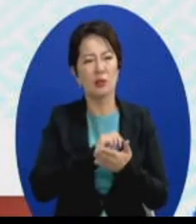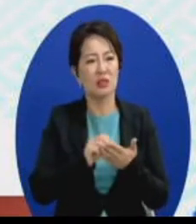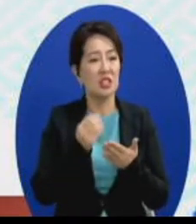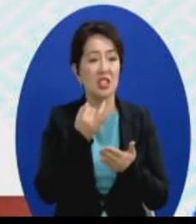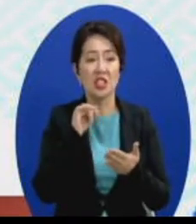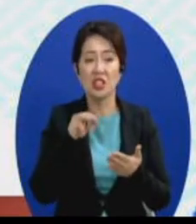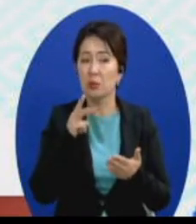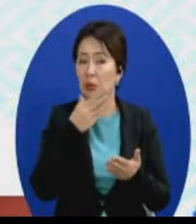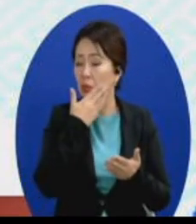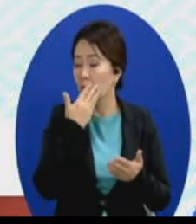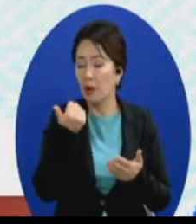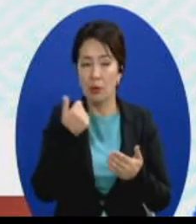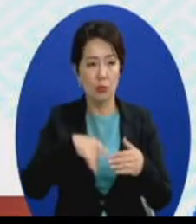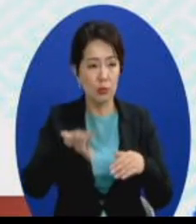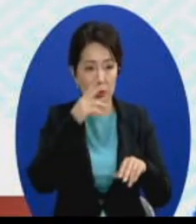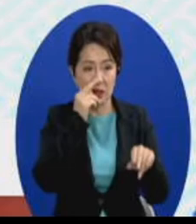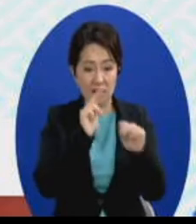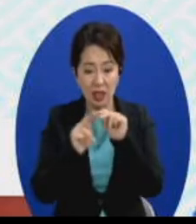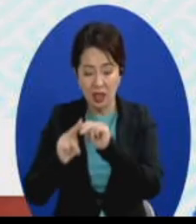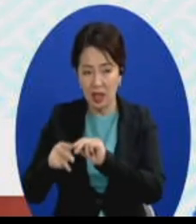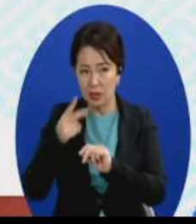зүйл байхгүй.